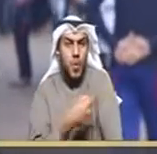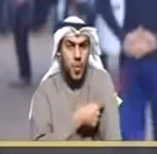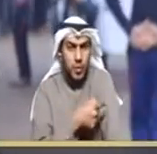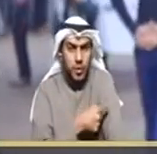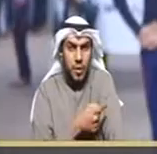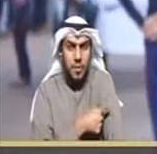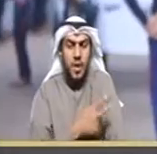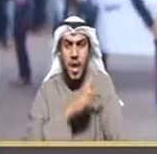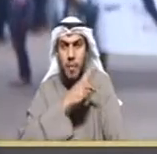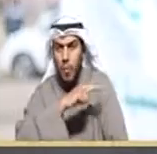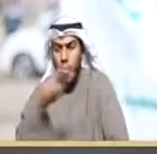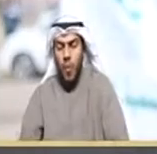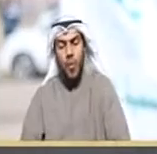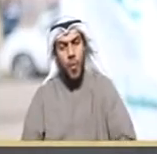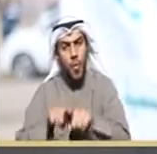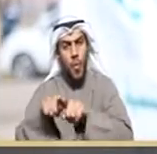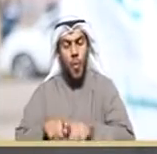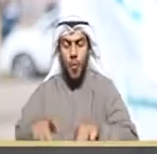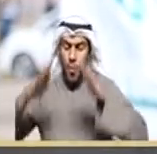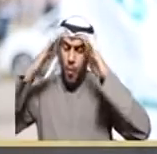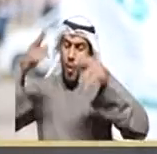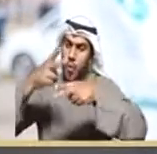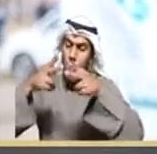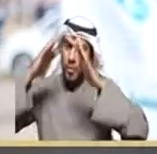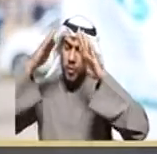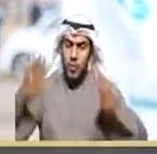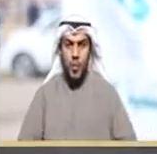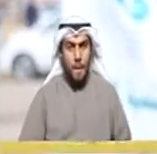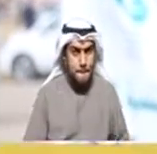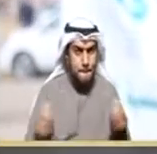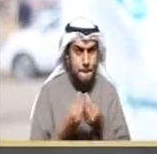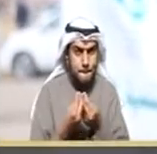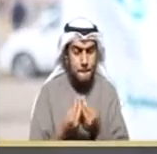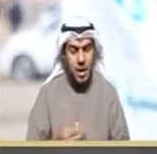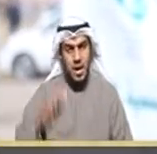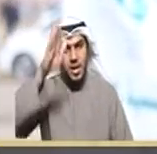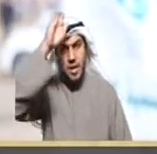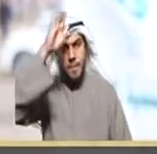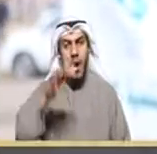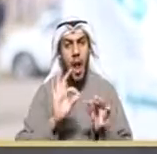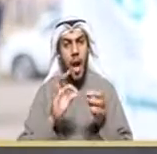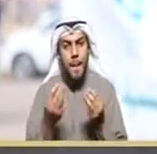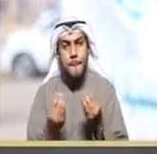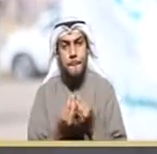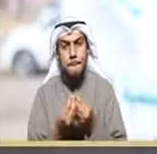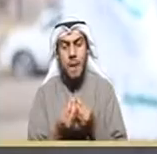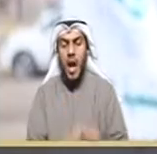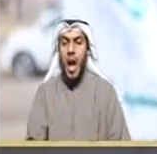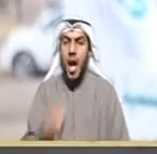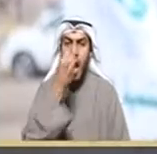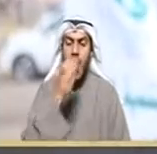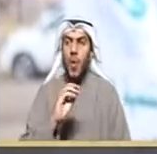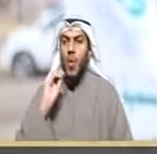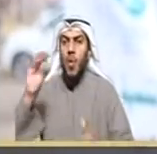العراقيين والكويتيين، الإخوان الكويتيين. اليوم تقوم الجمعية الطبية العراقية الموحدة للإغاثة والتنمية بتوزيع السلة الغذائية في